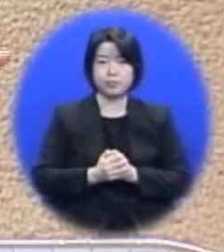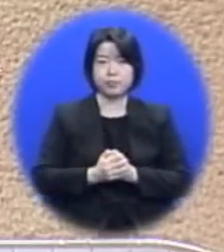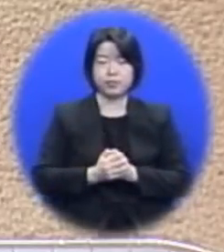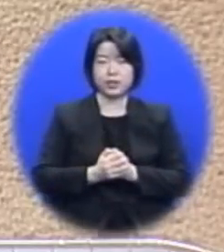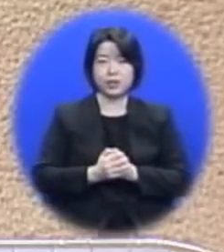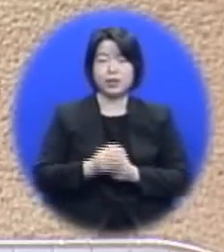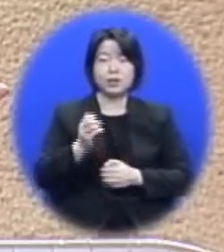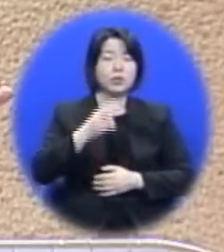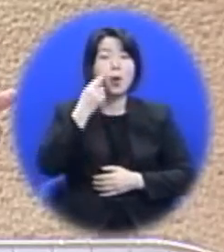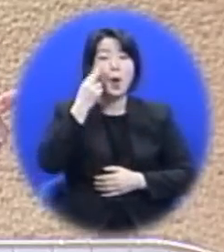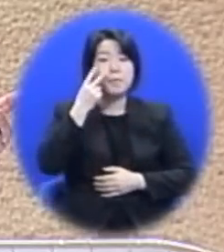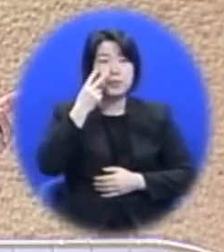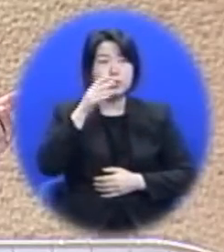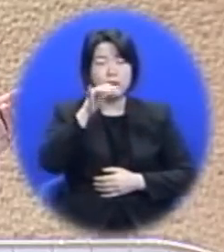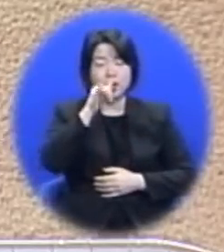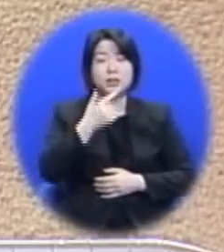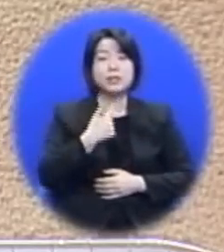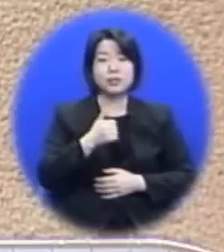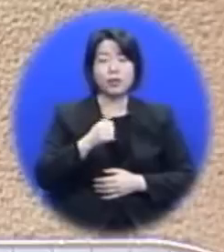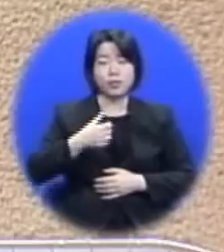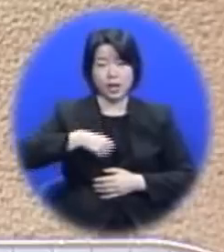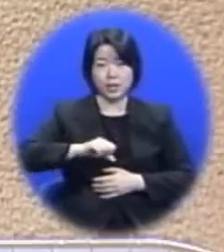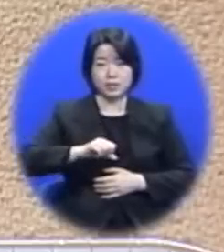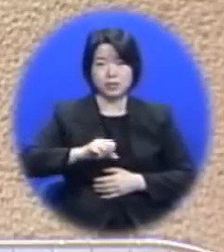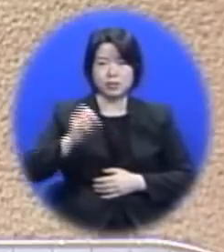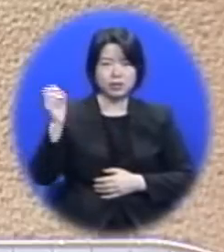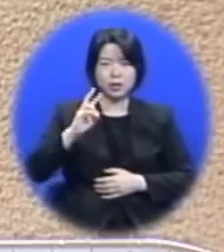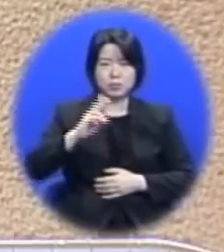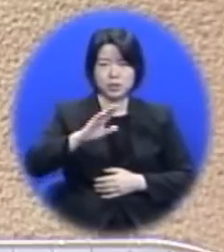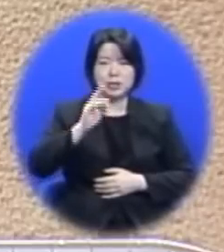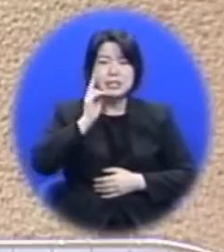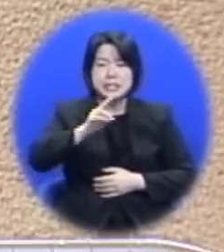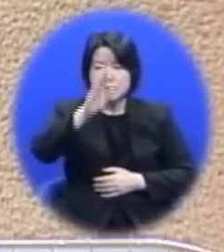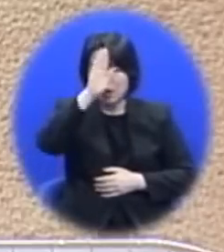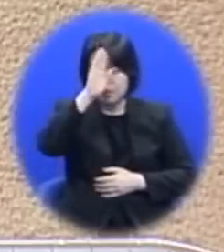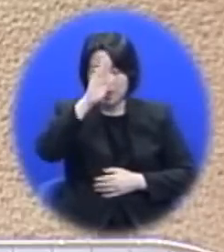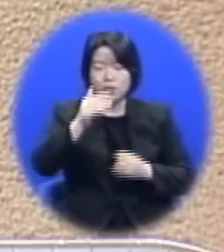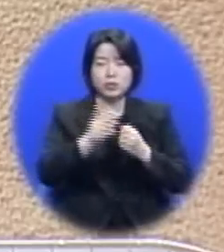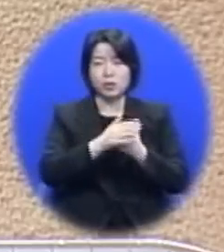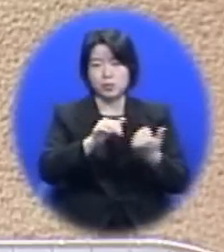미국에 있던 아들이 갑자기 중병에 걸려서 죽게 됐습니다.